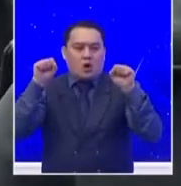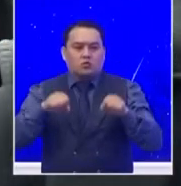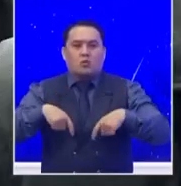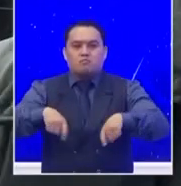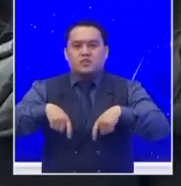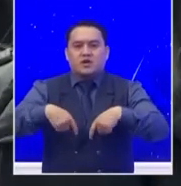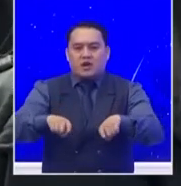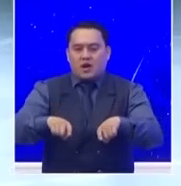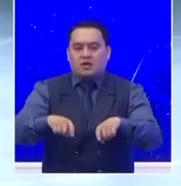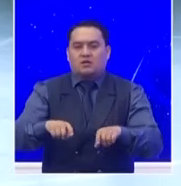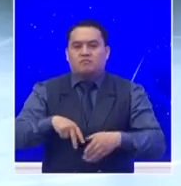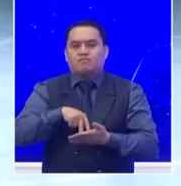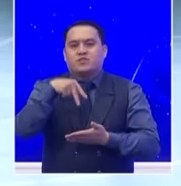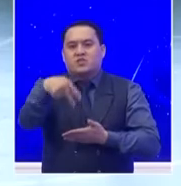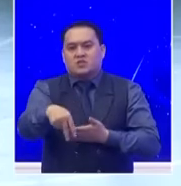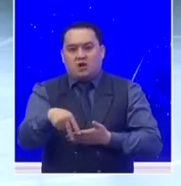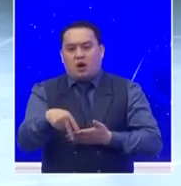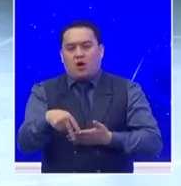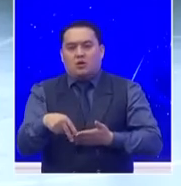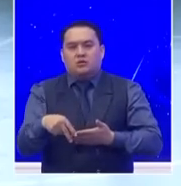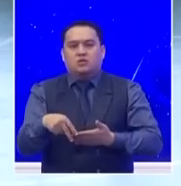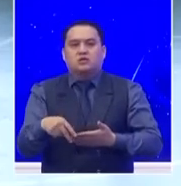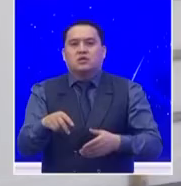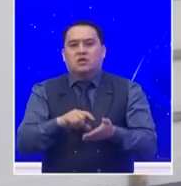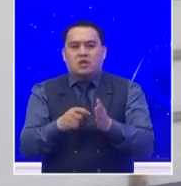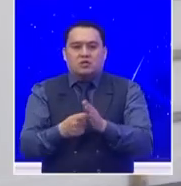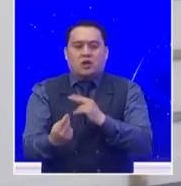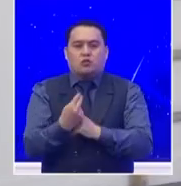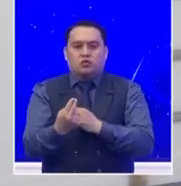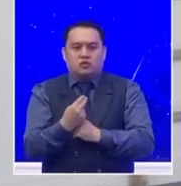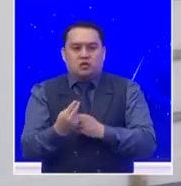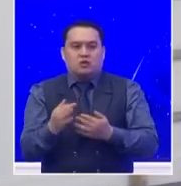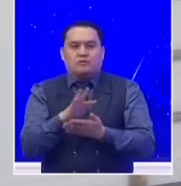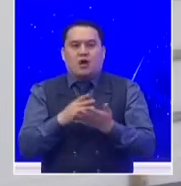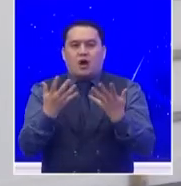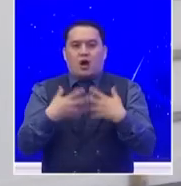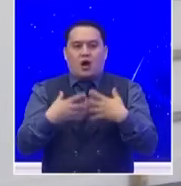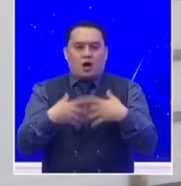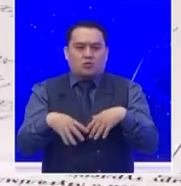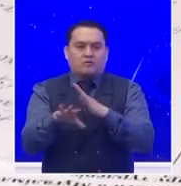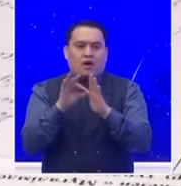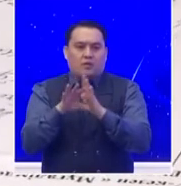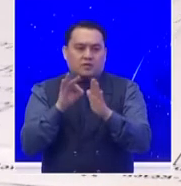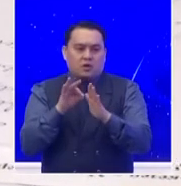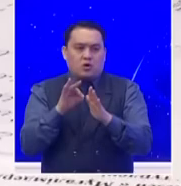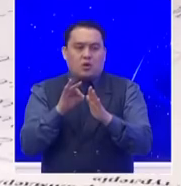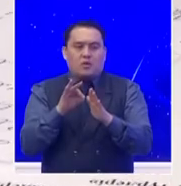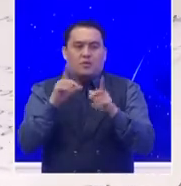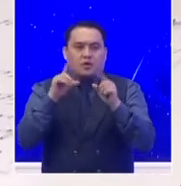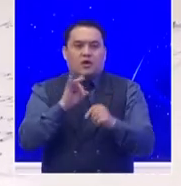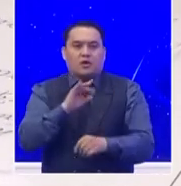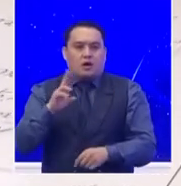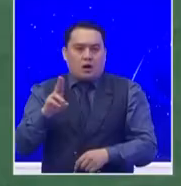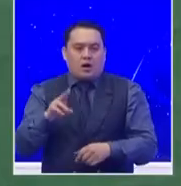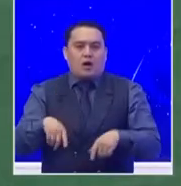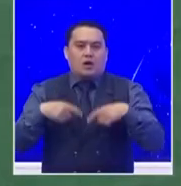на 100 метров, прыжки в длину, проведение классного часа и так далее. По итогам подсчета очков определят победителя, который поедет на